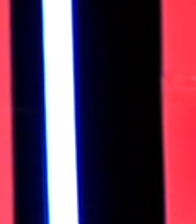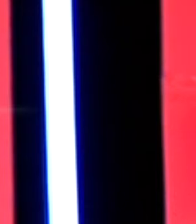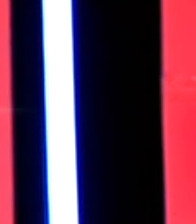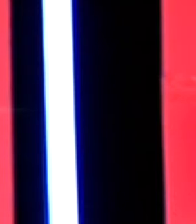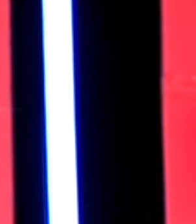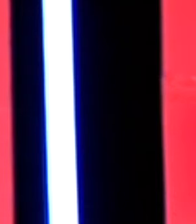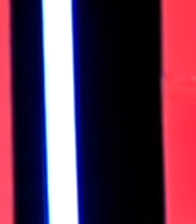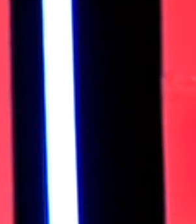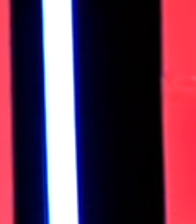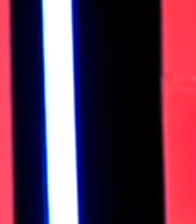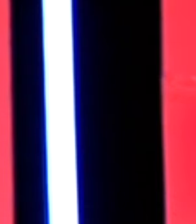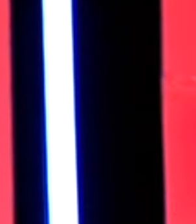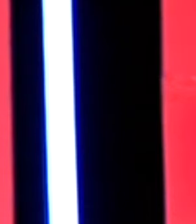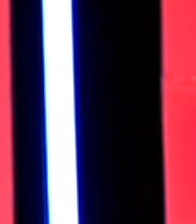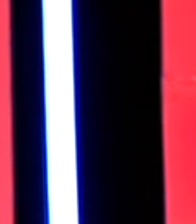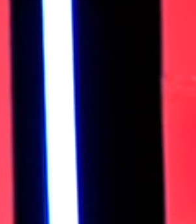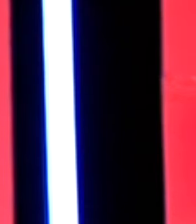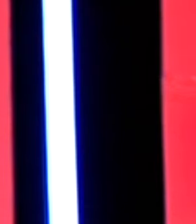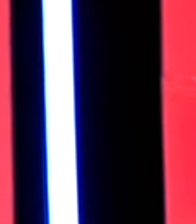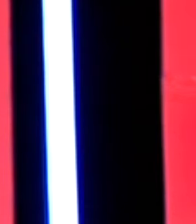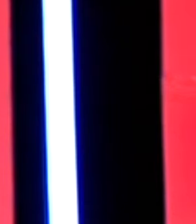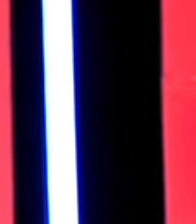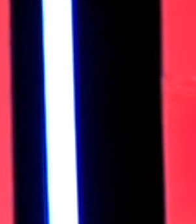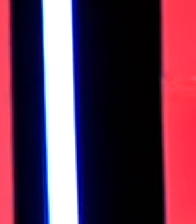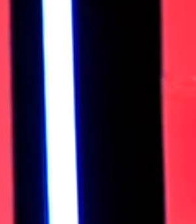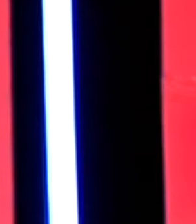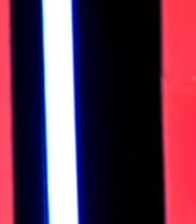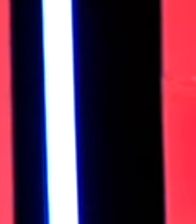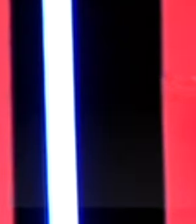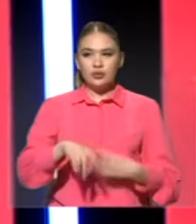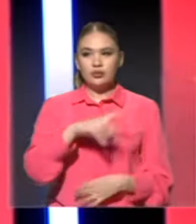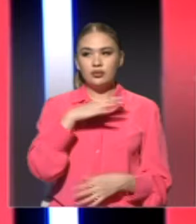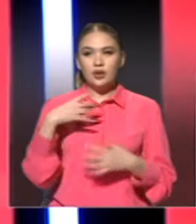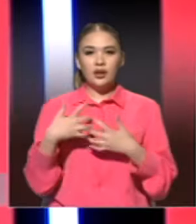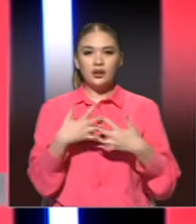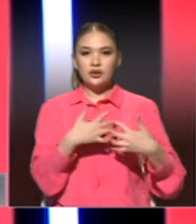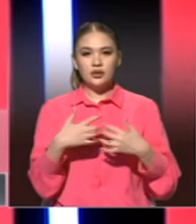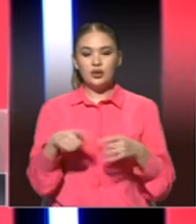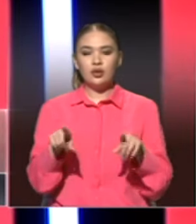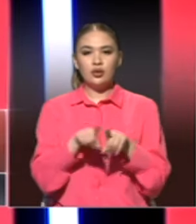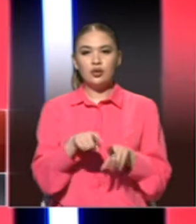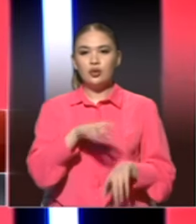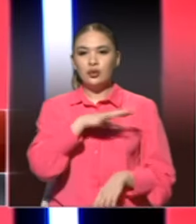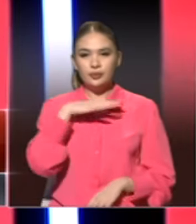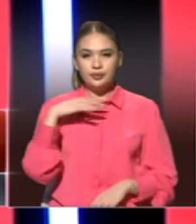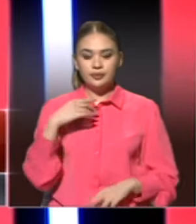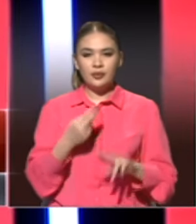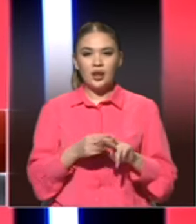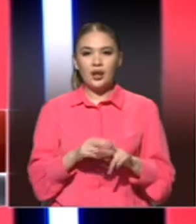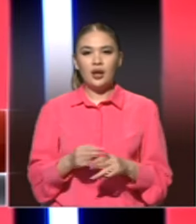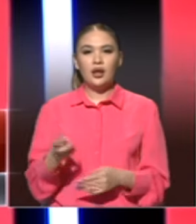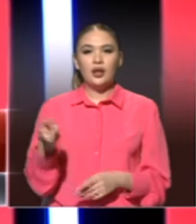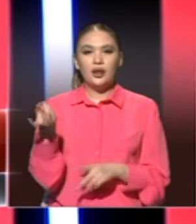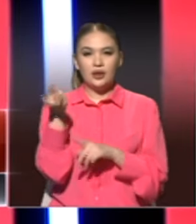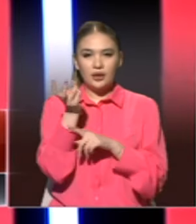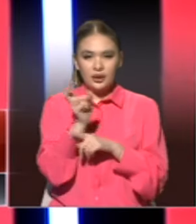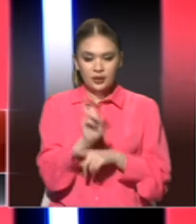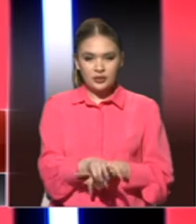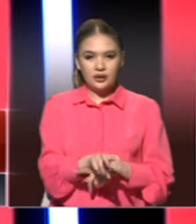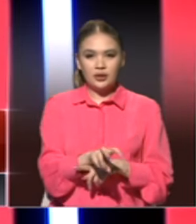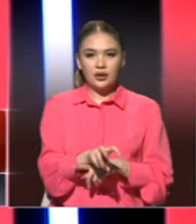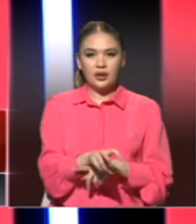Тест дегенде айтатын әңгіме де көп, сыр да көп, талас та көп, қымбат спикерлер, осы пікірталас алаңына келгендеріңізге, уақыт тауып